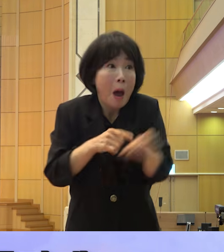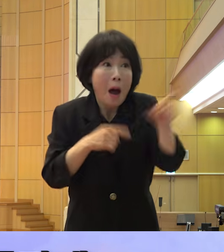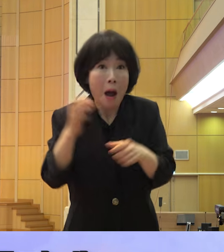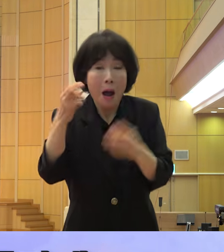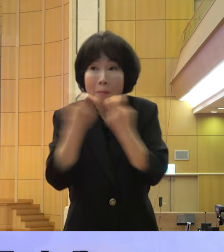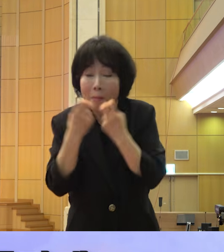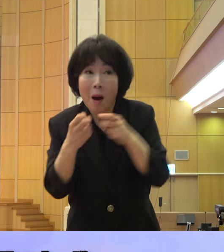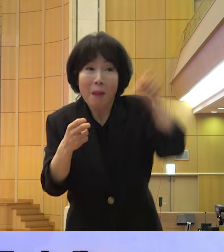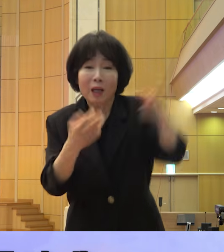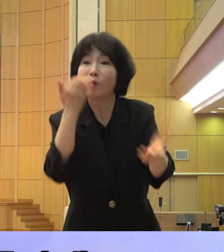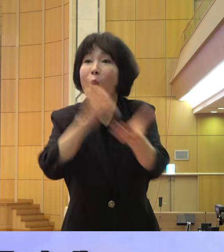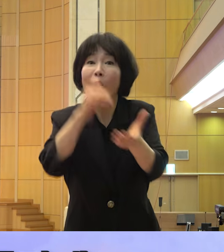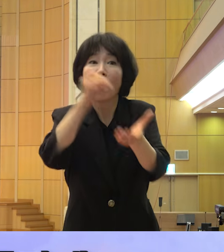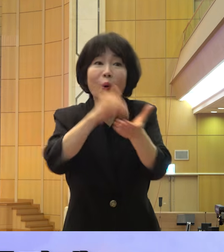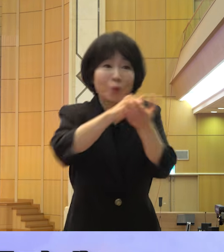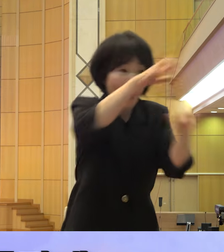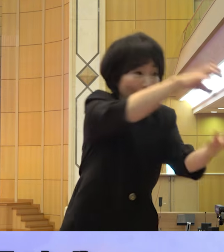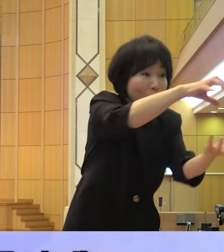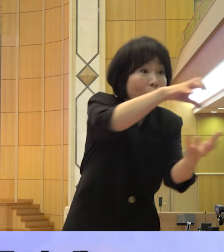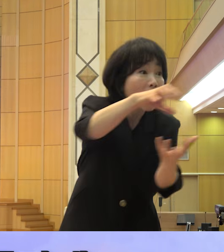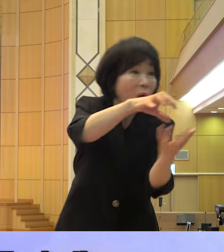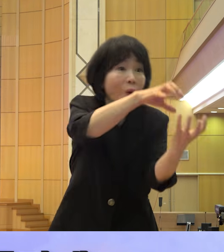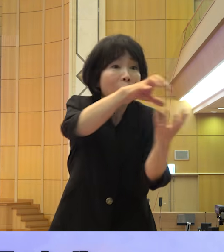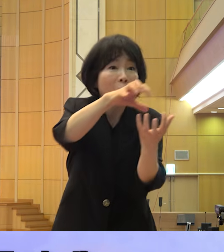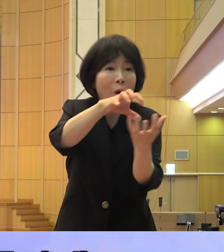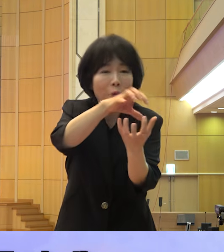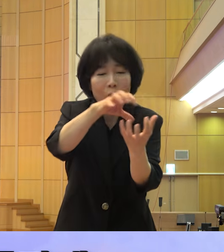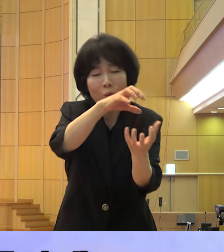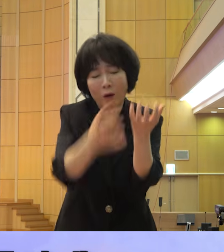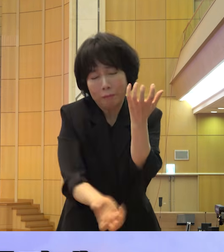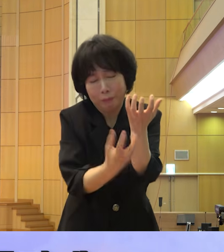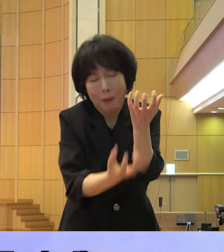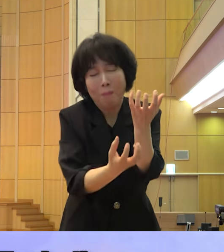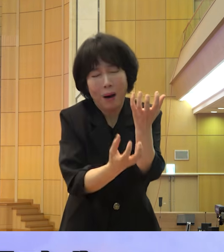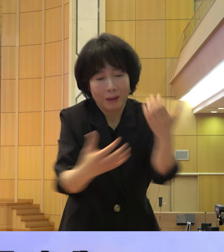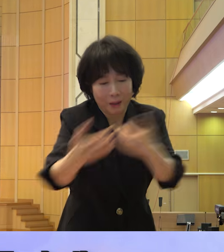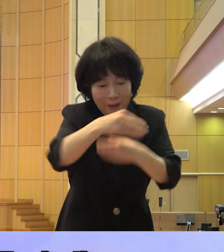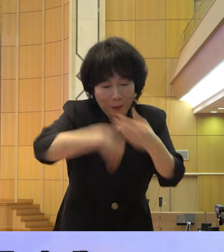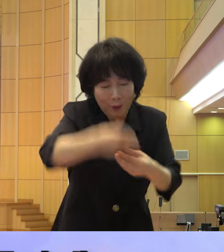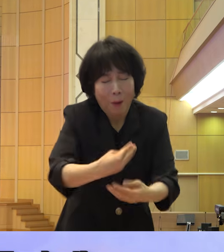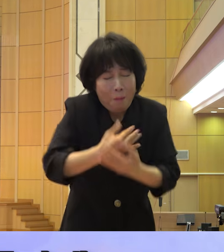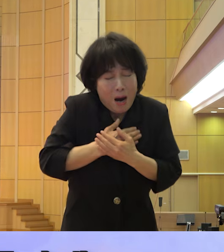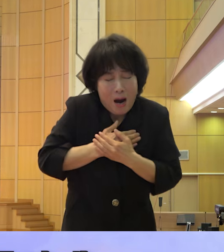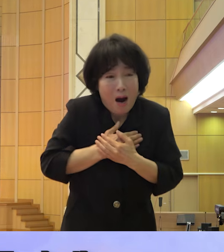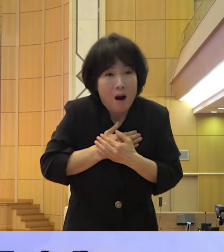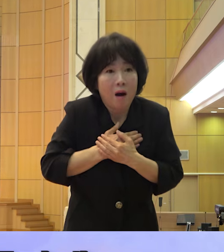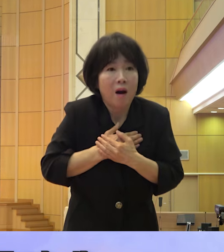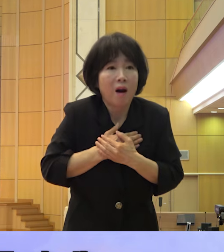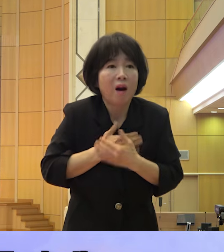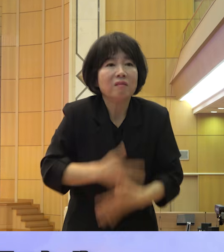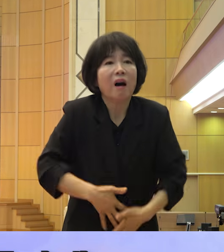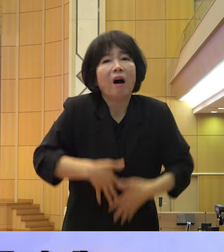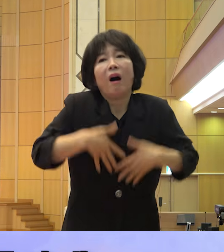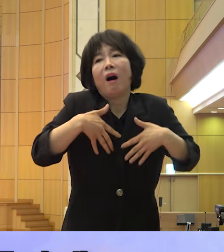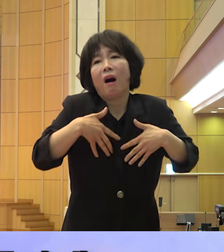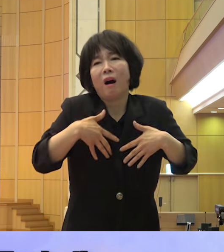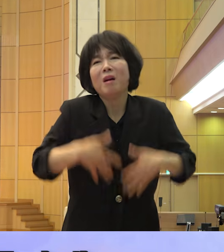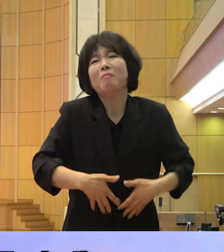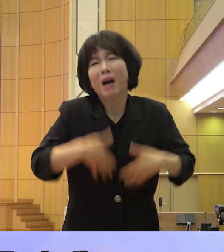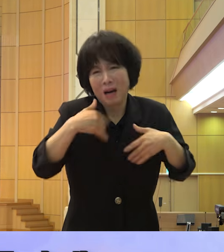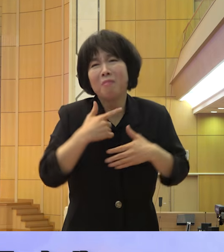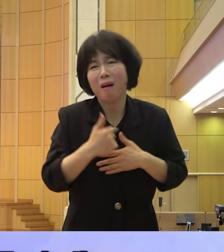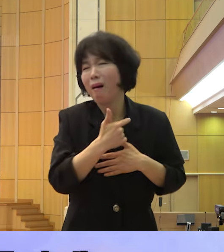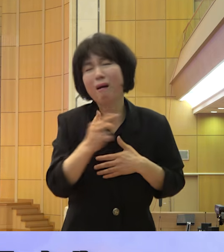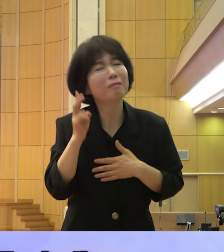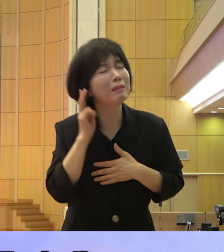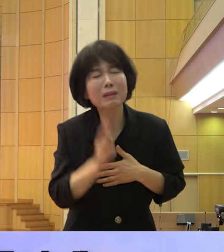그걸 광목으로 싸가지고 껴안고 잤는데 이 광목이 타버렸네. 불날 뻔했어요. 난리가 나고